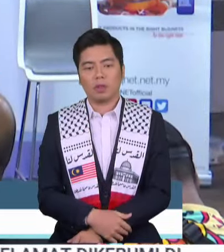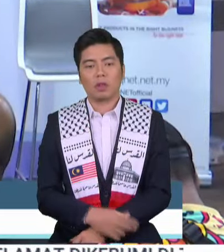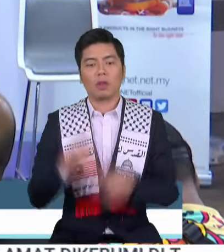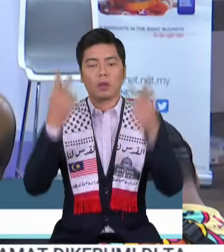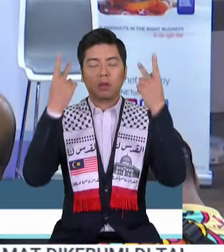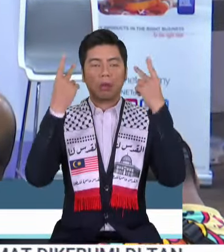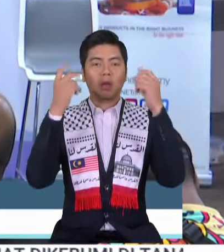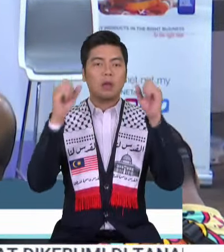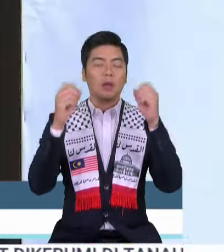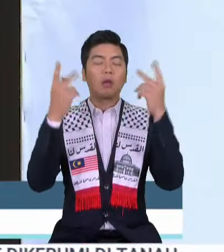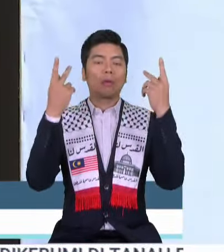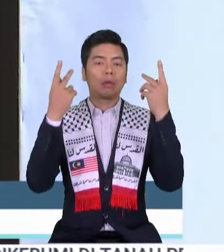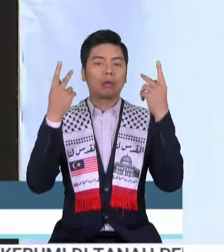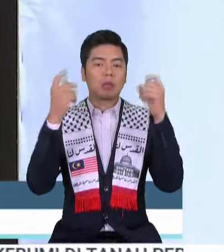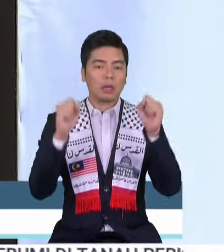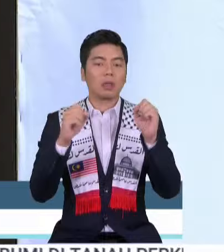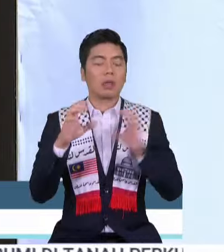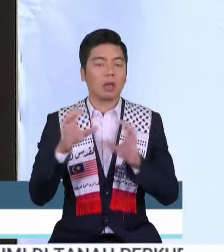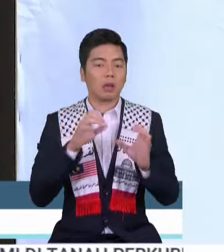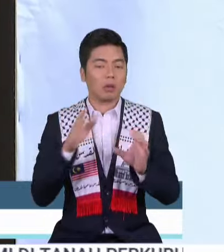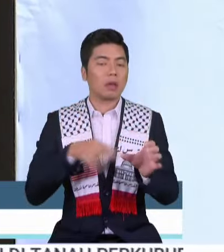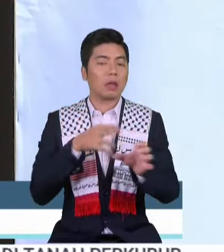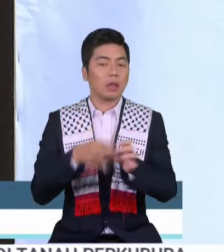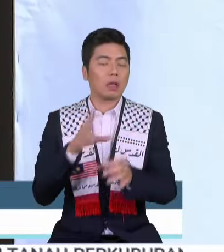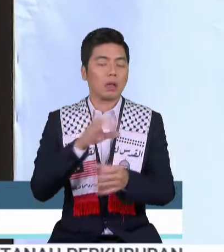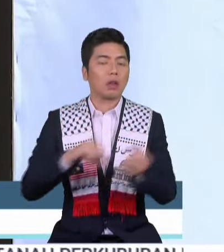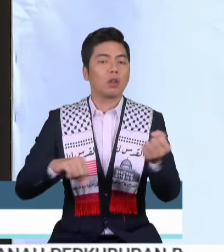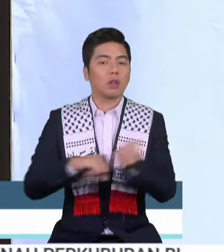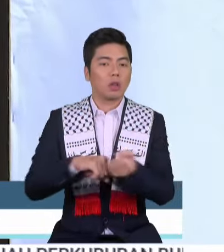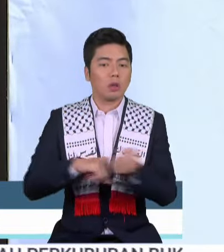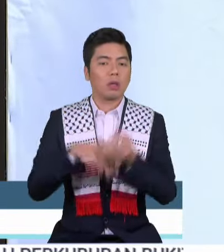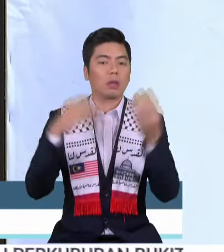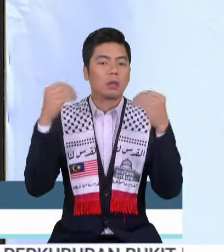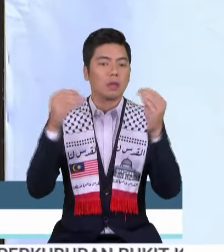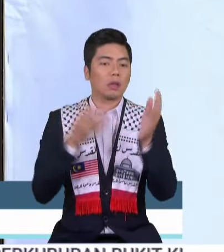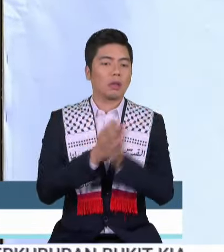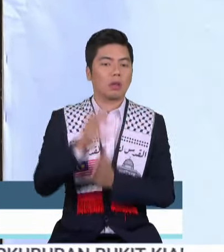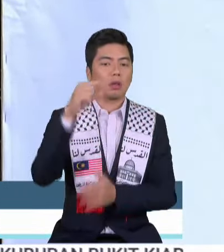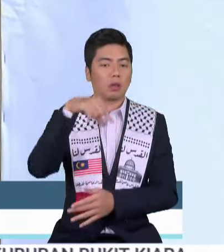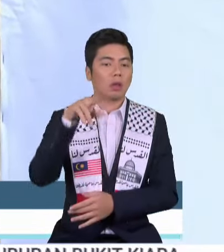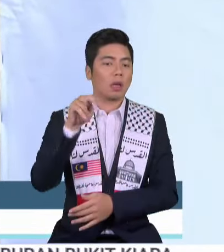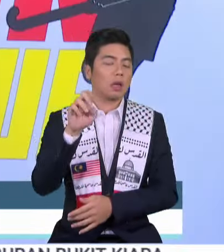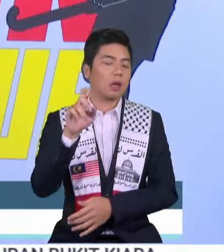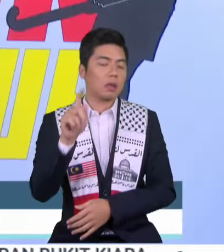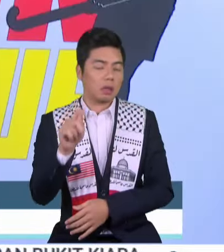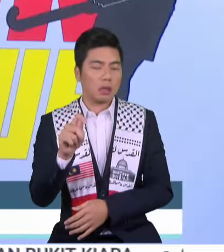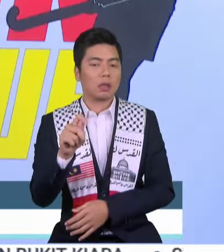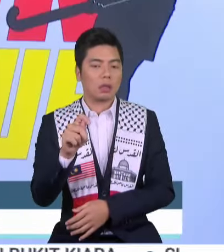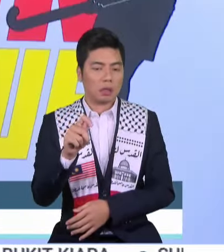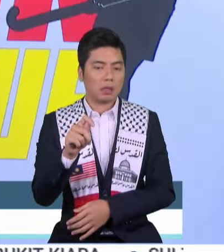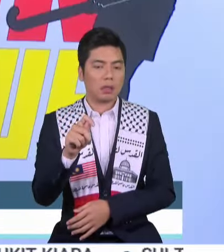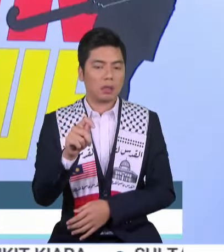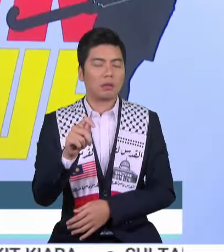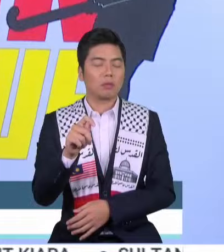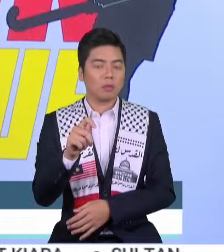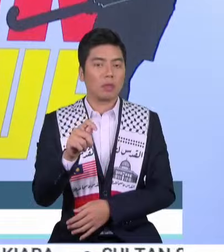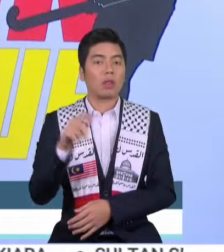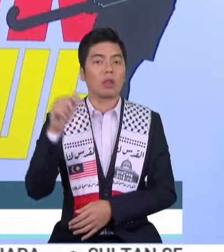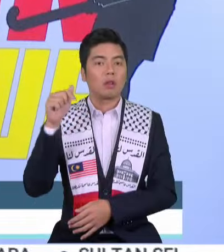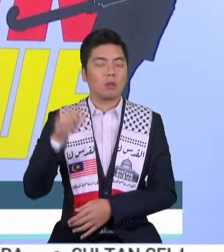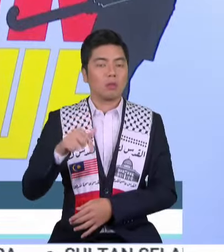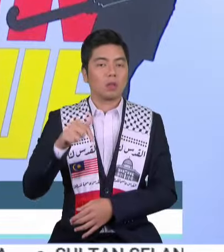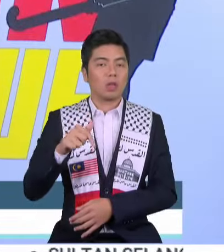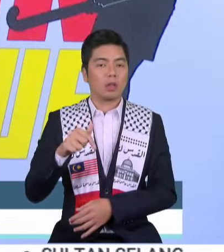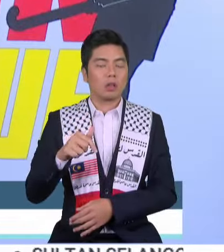Presidennya Ganesh Shanmugam berkata penajaan daripada syarikat jualan langsung global QNET itu. Tambah S. Ganesh, kejohanan